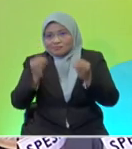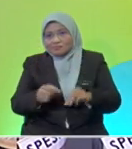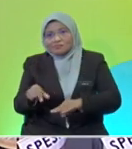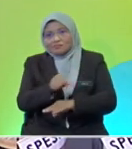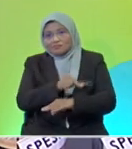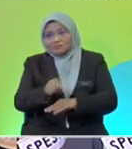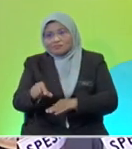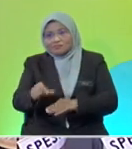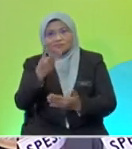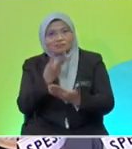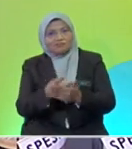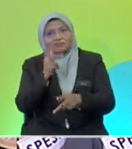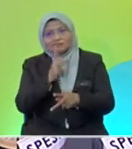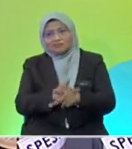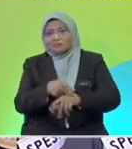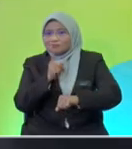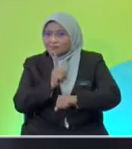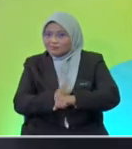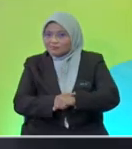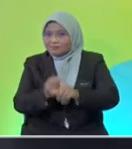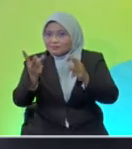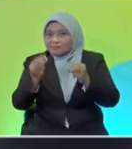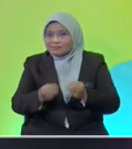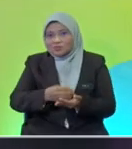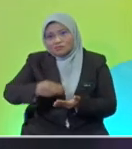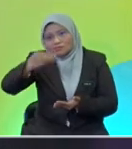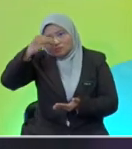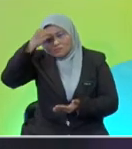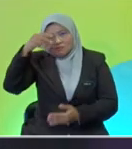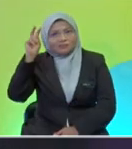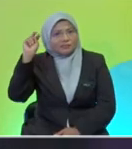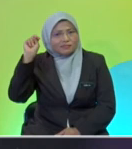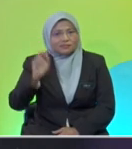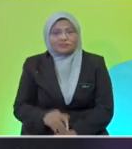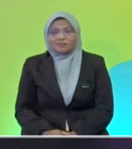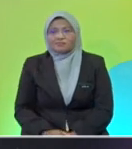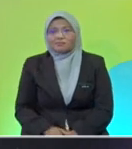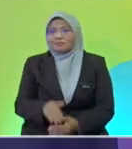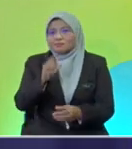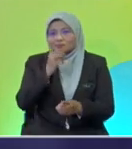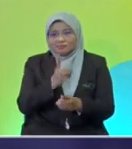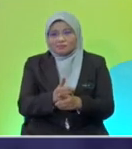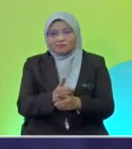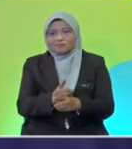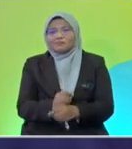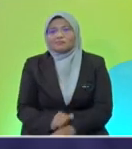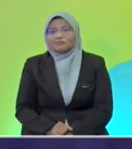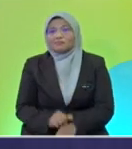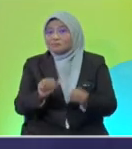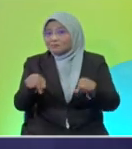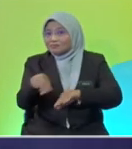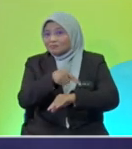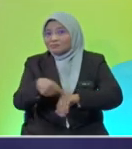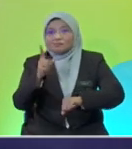saya ndak belajar nanti cegor sangat tepat Kak Miraj itulah faedahnya boleh digunakan suatu belajar